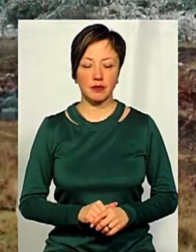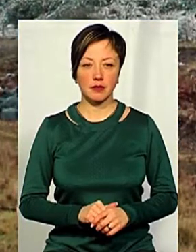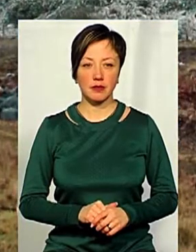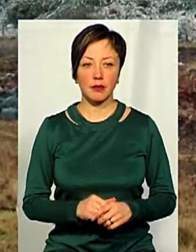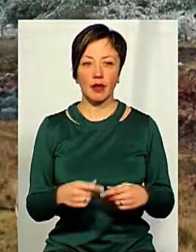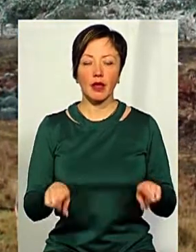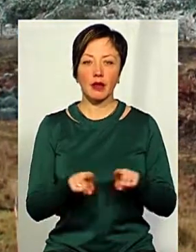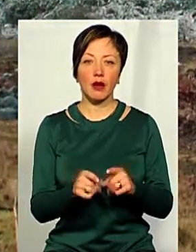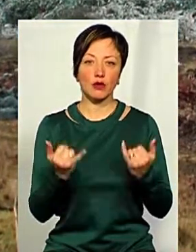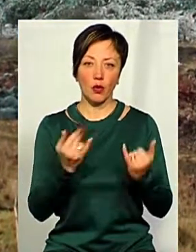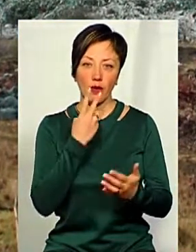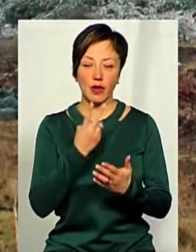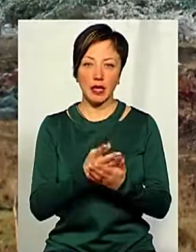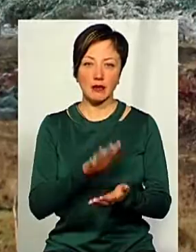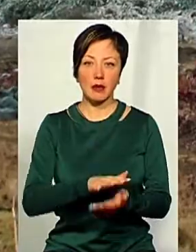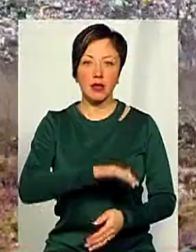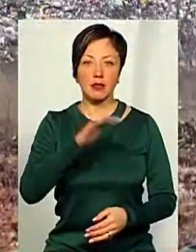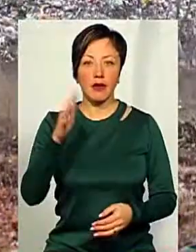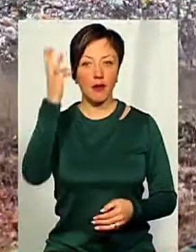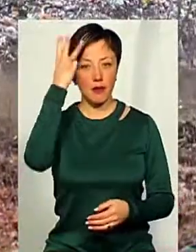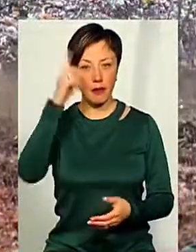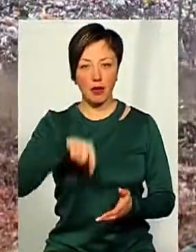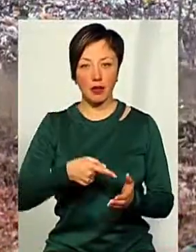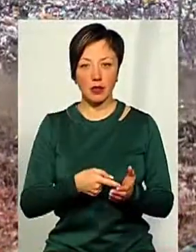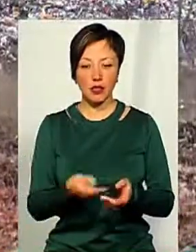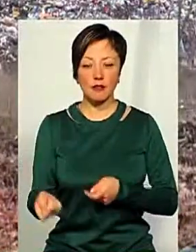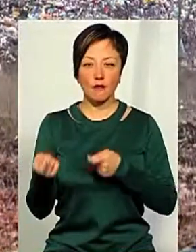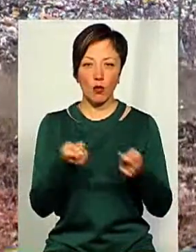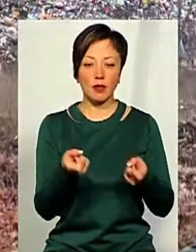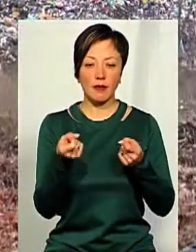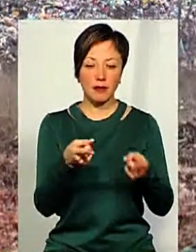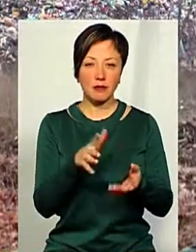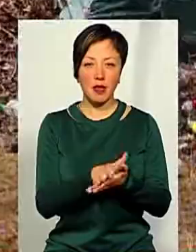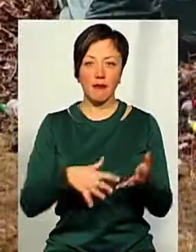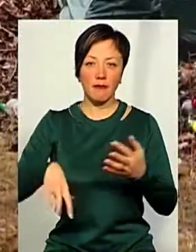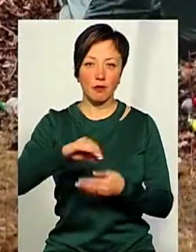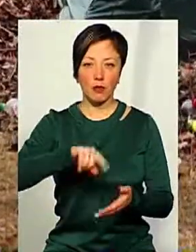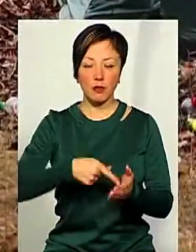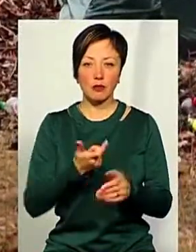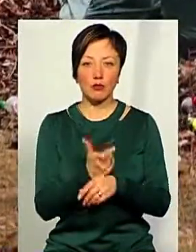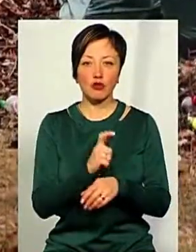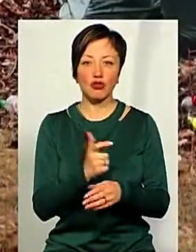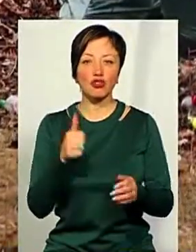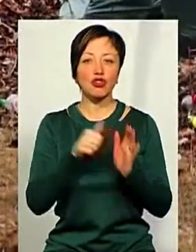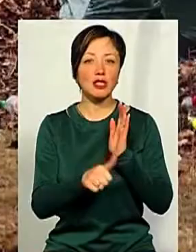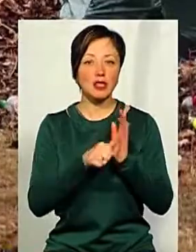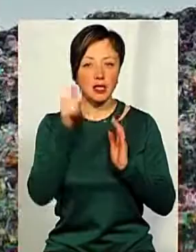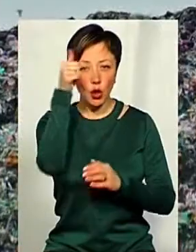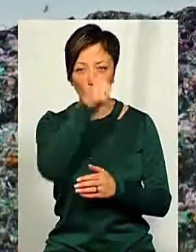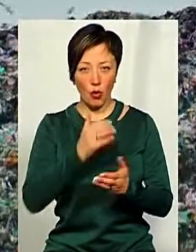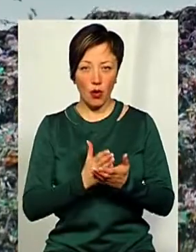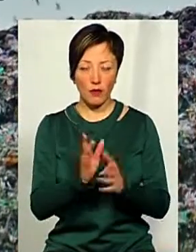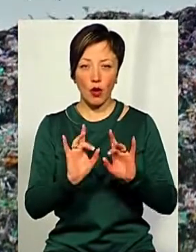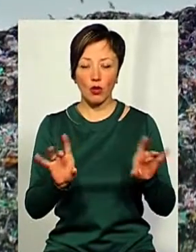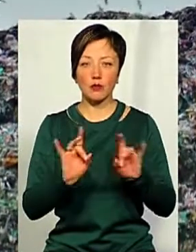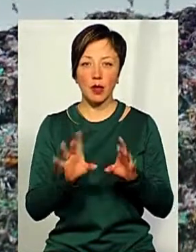Так сьогодні виглядає сміттєзвалище у обласному центрі. До нього звозять відходи з усього міста більше 60 років, розповідає менеджер